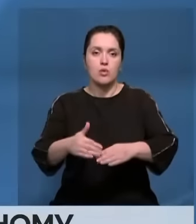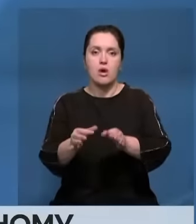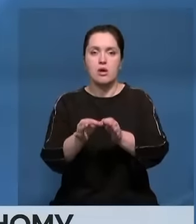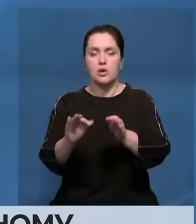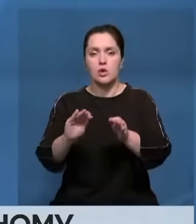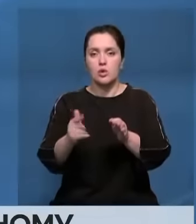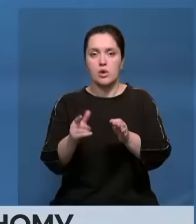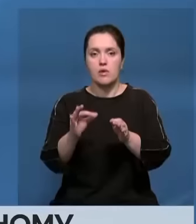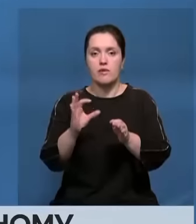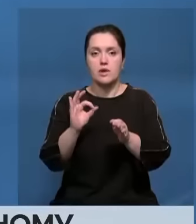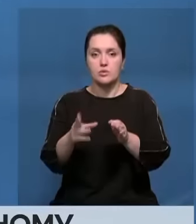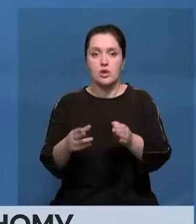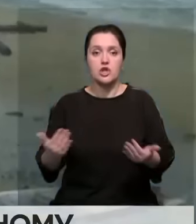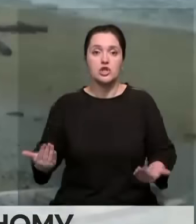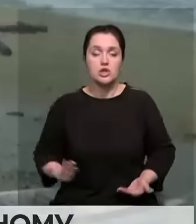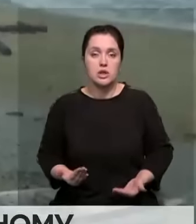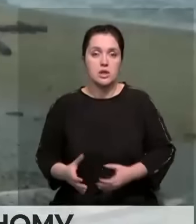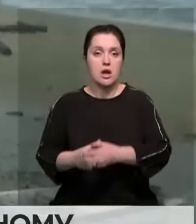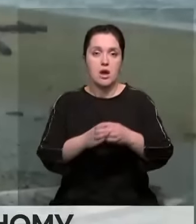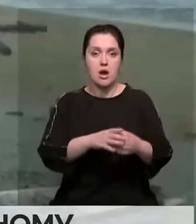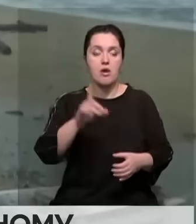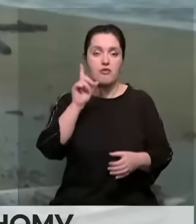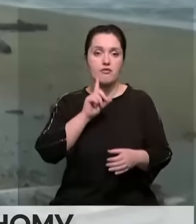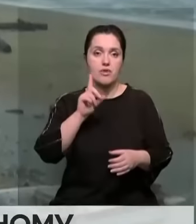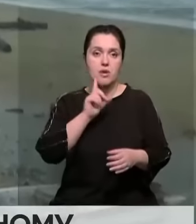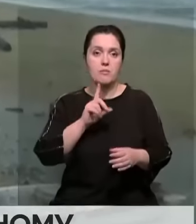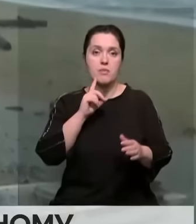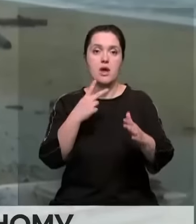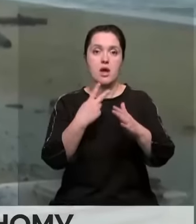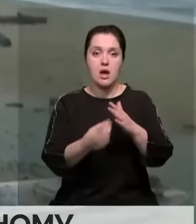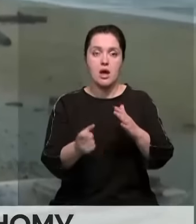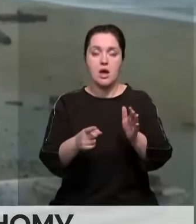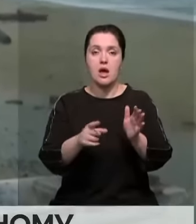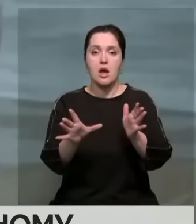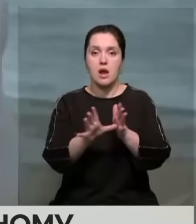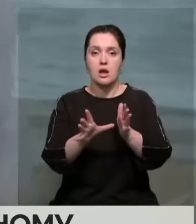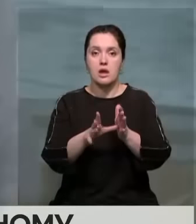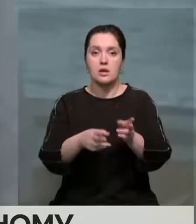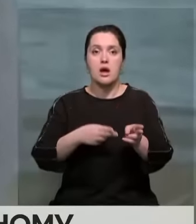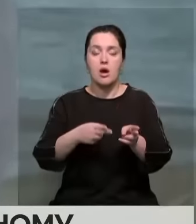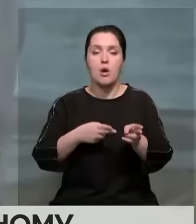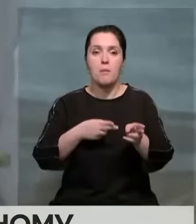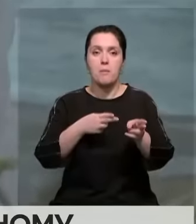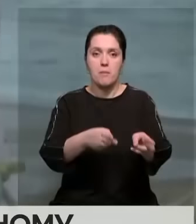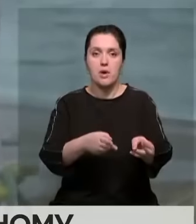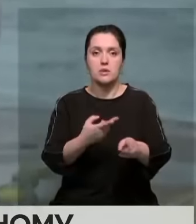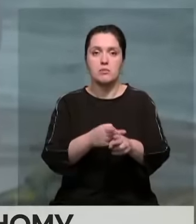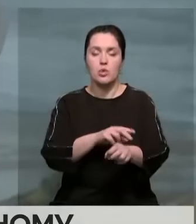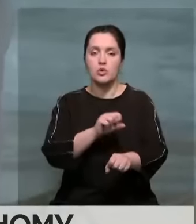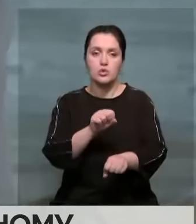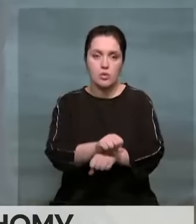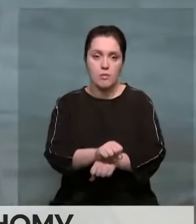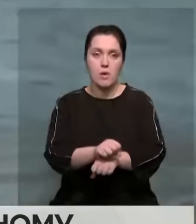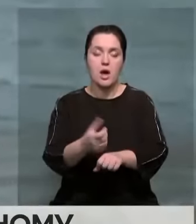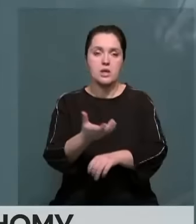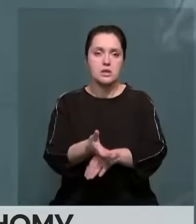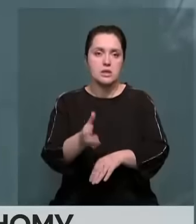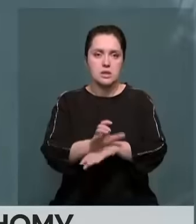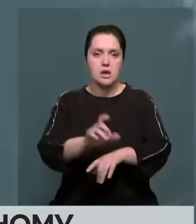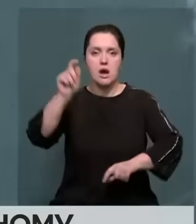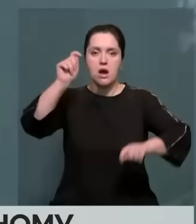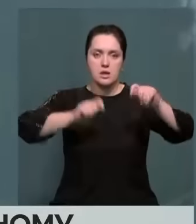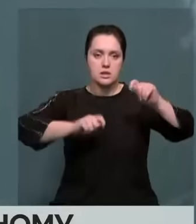районов на юго-востоке страны. Жители эвакуируют во временные убежища. Движение электропоездов сократили для безопасности пассажиров.